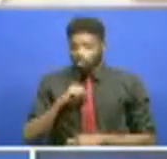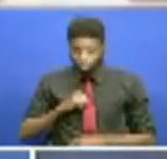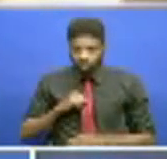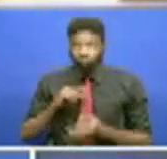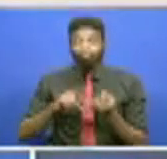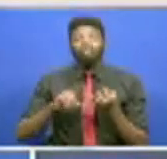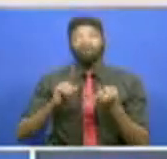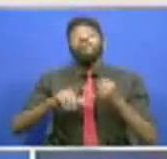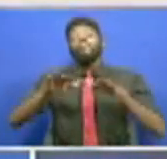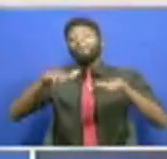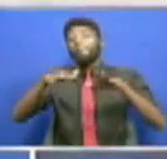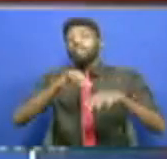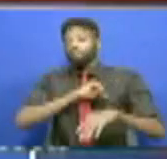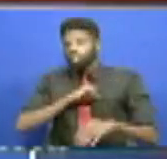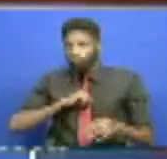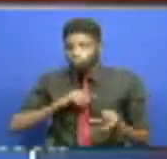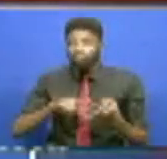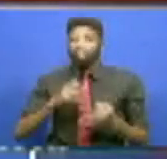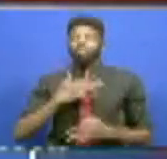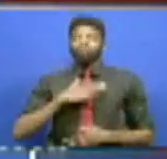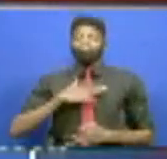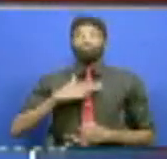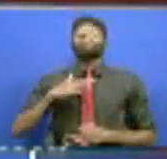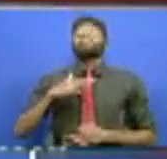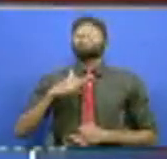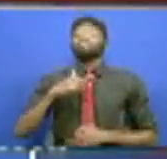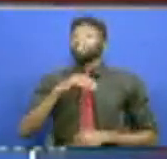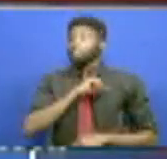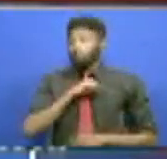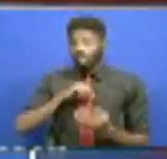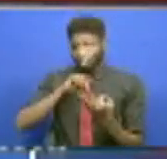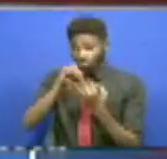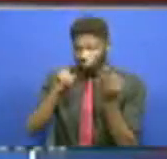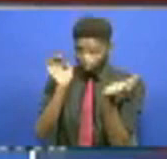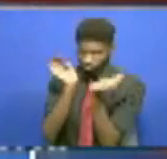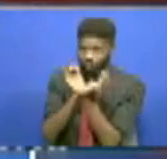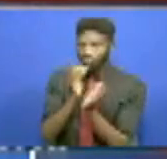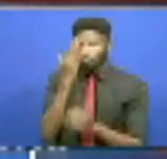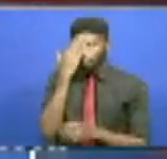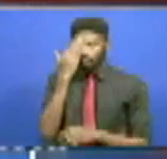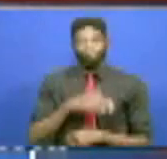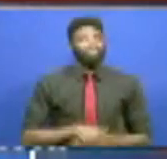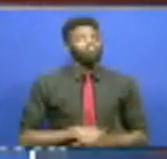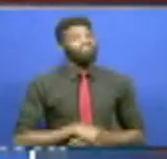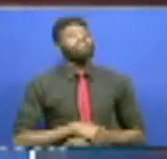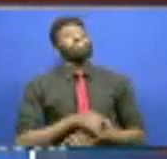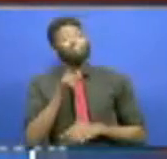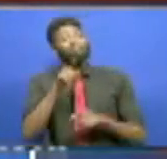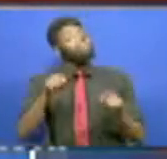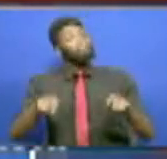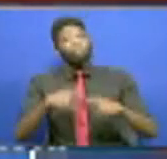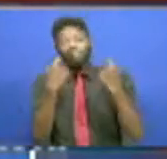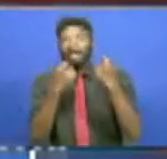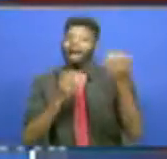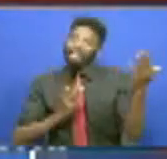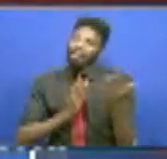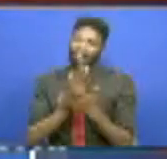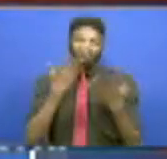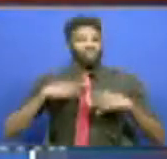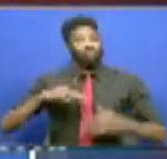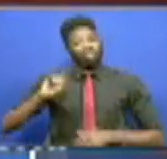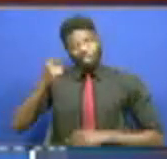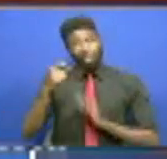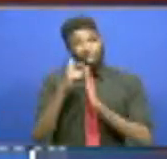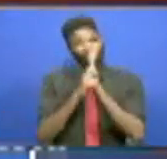na polisi siku ya Jumatatu. To subvert the Mr. Speaker's sovereign right of the people of Kenya under Article 1 of the Constitution that